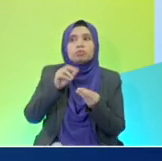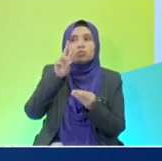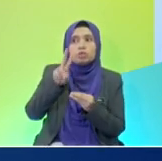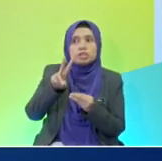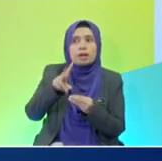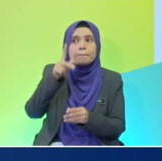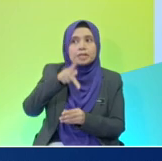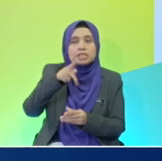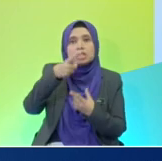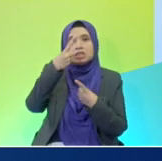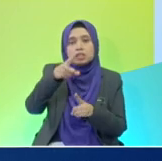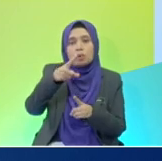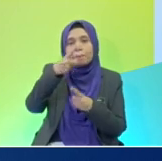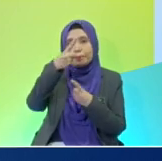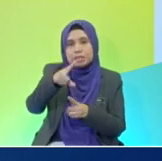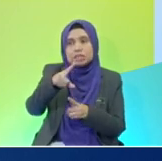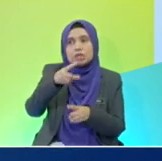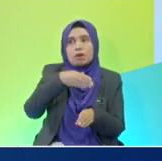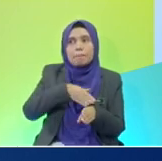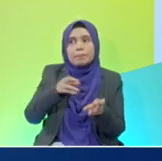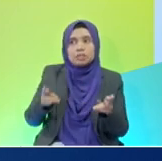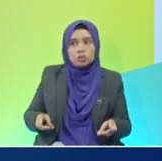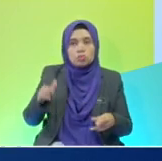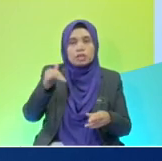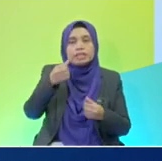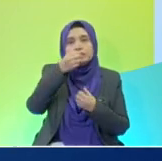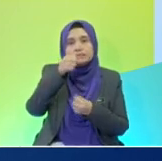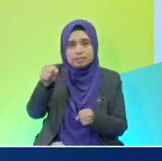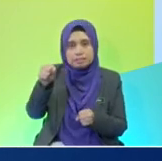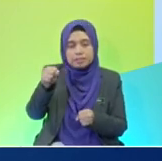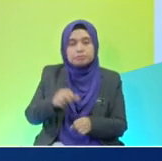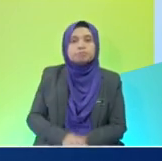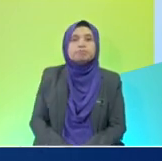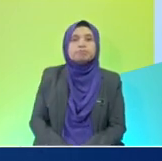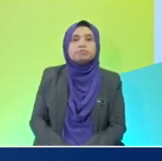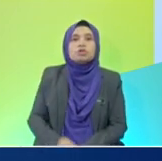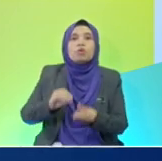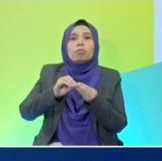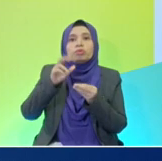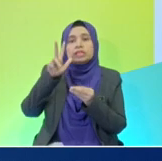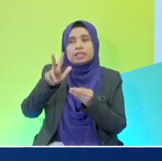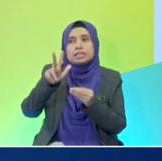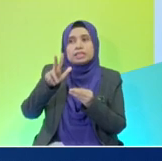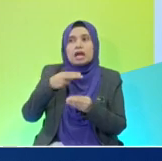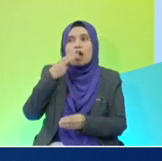pastikan jawaban dijawab pada ruang yang disediakan oke yang ketiga